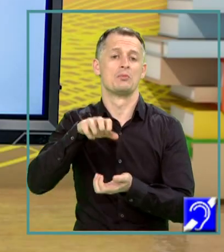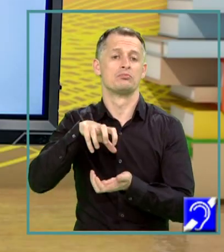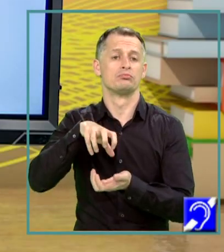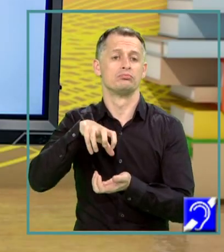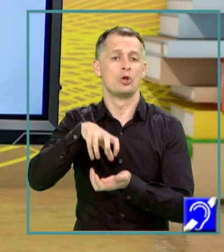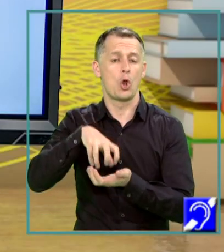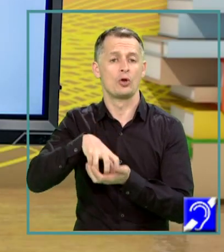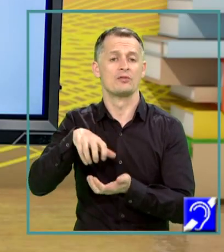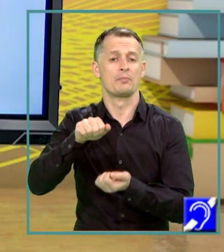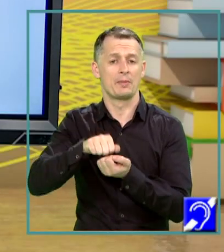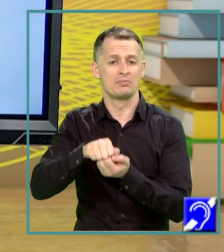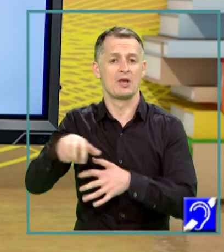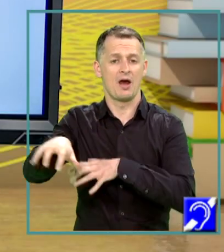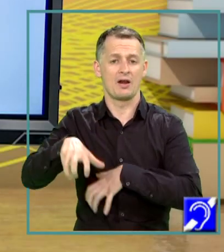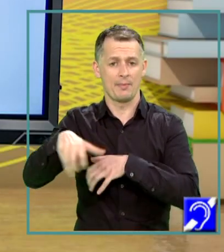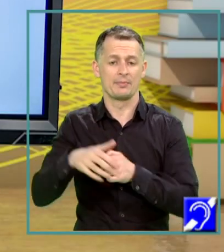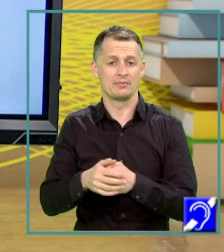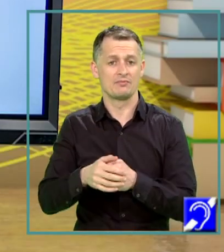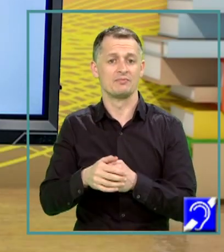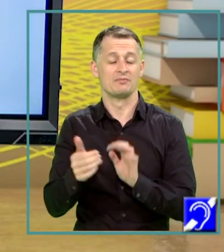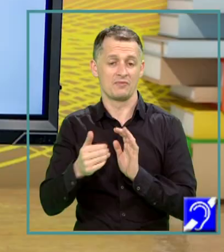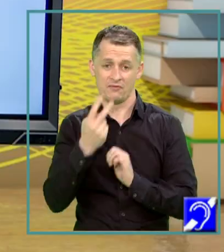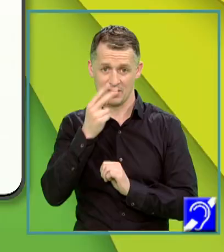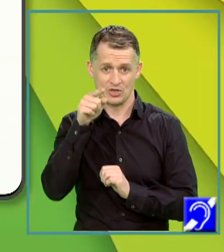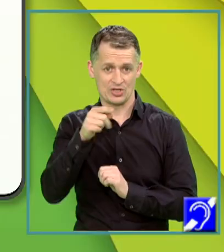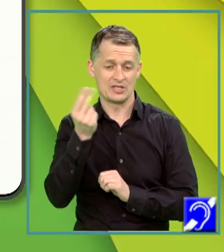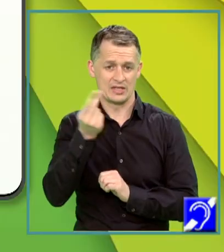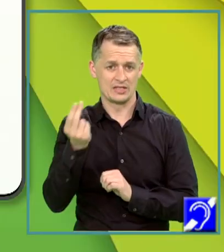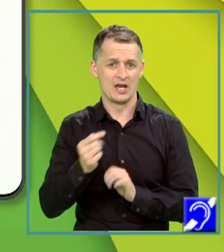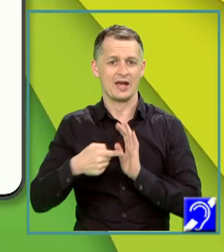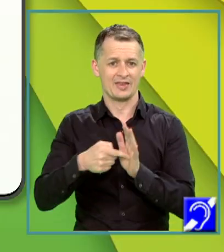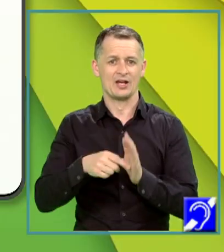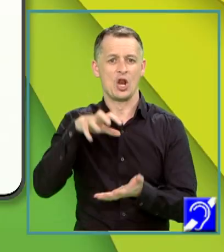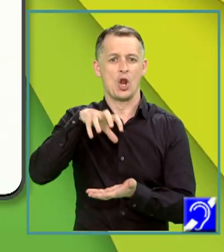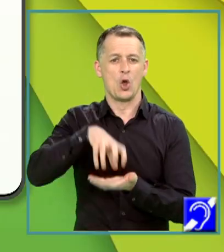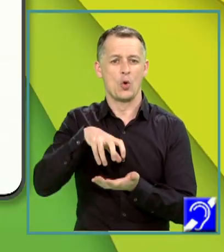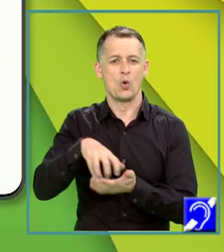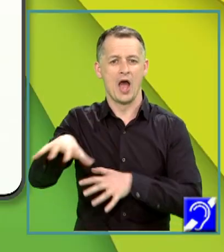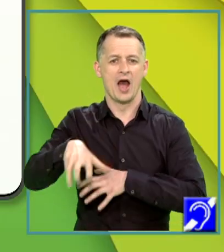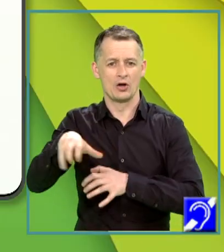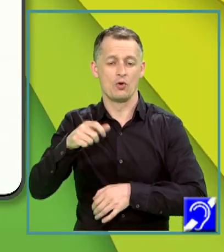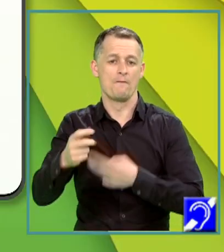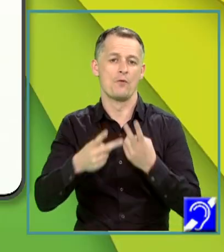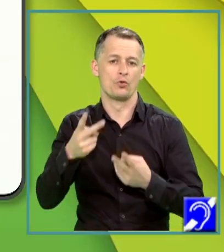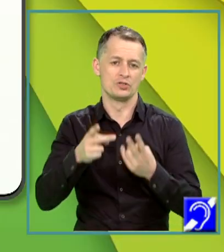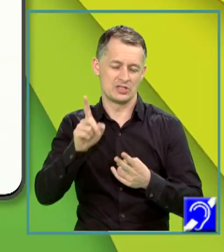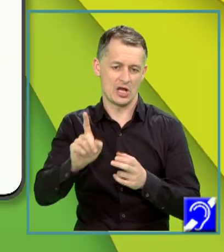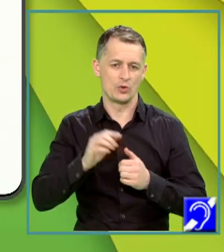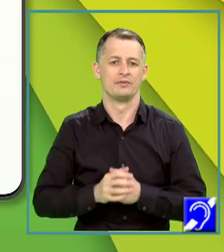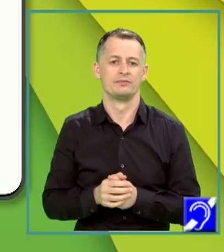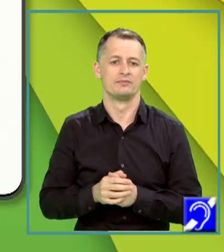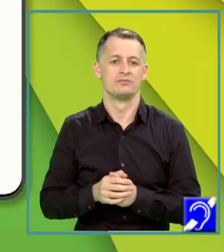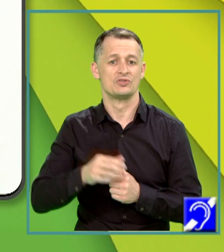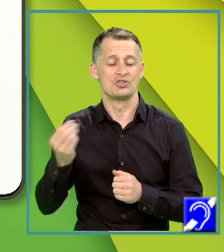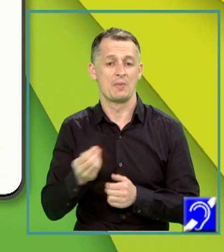avem de analizat și acest grafic care redă suprafața agricolă după mod de folosință așa cum spuneam cea